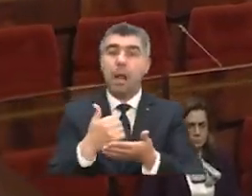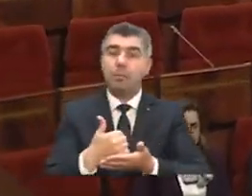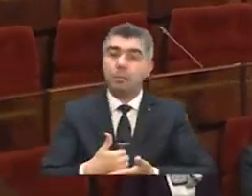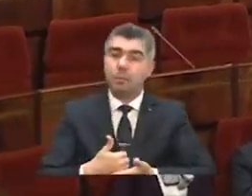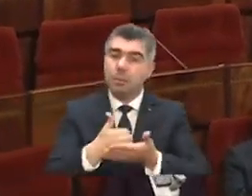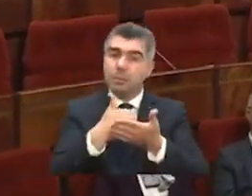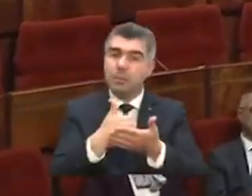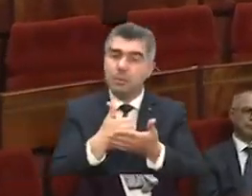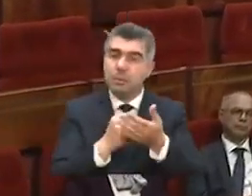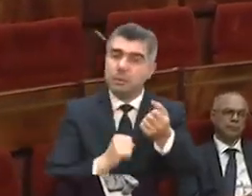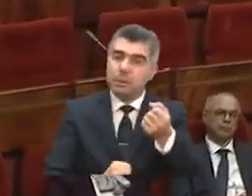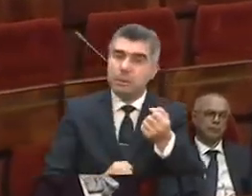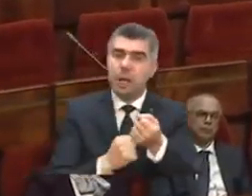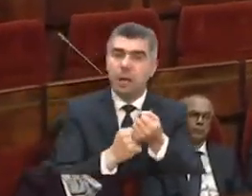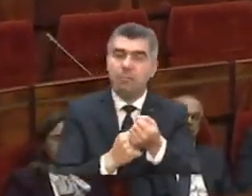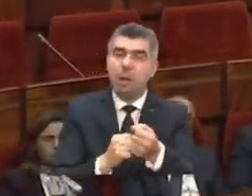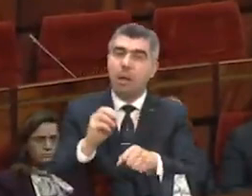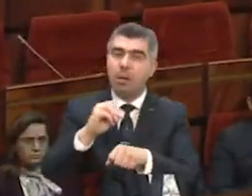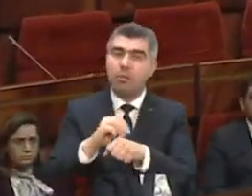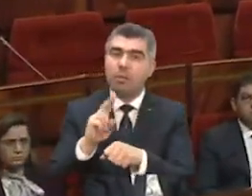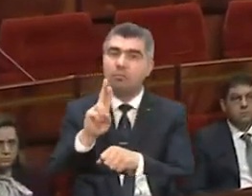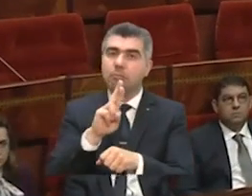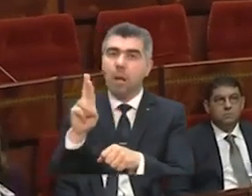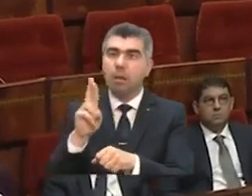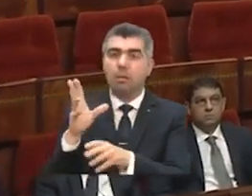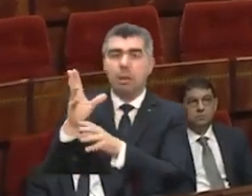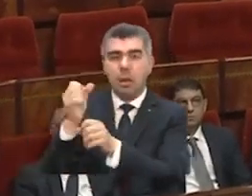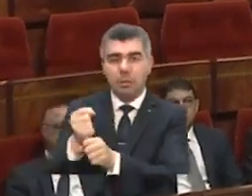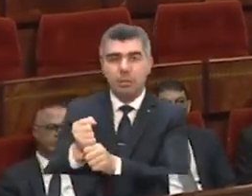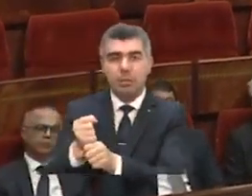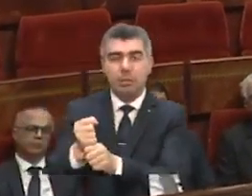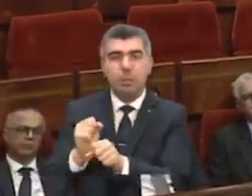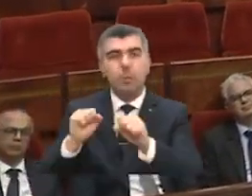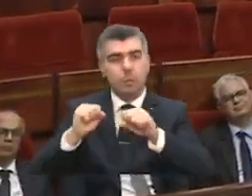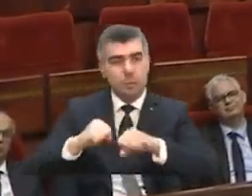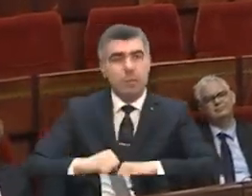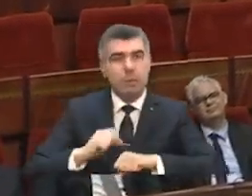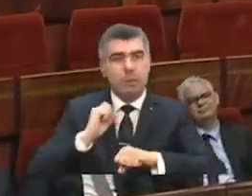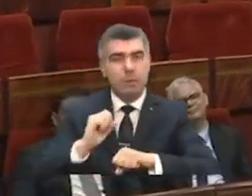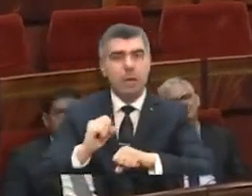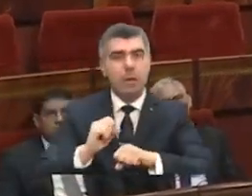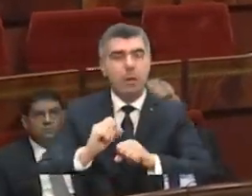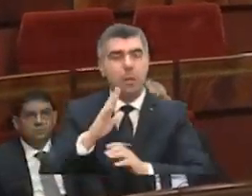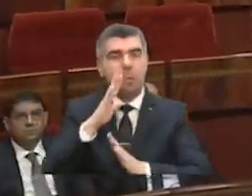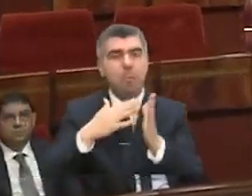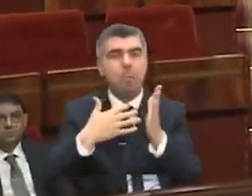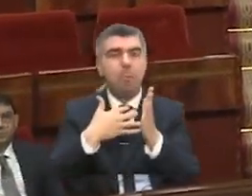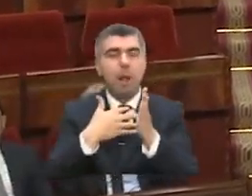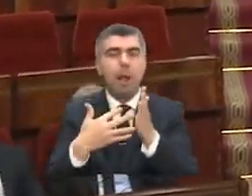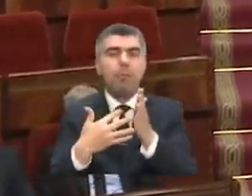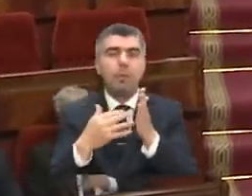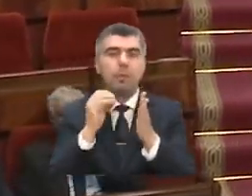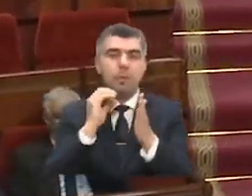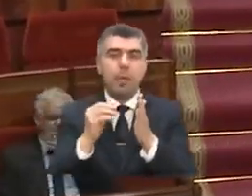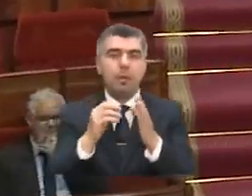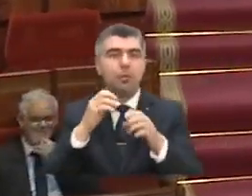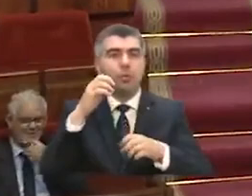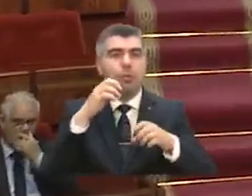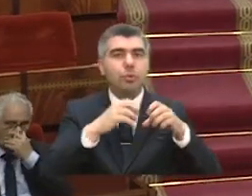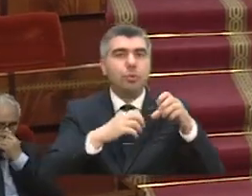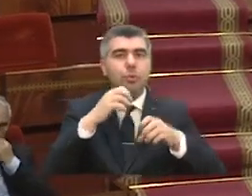كما أنه بتوجيهات ملكية سامية نفذت الحكومة المخطط الاستعجالي لمواجهة آثار ضعف